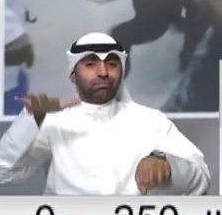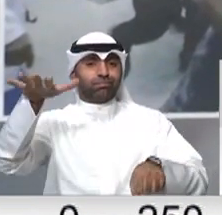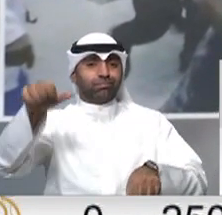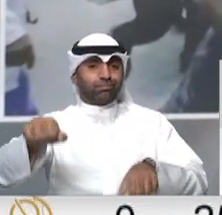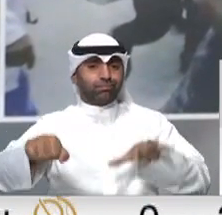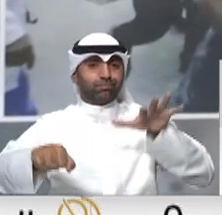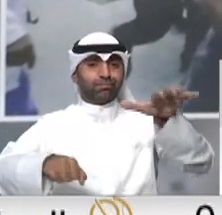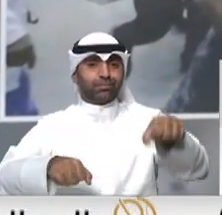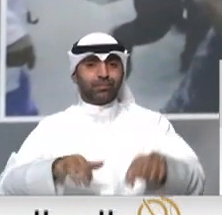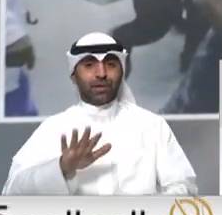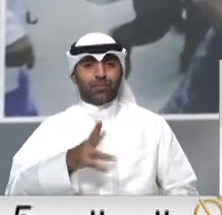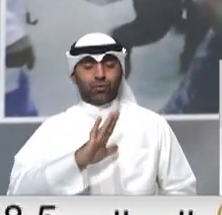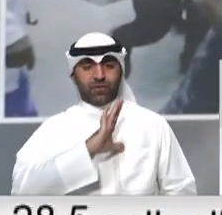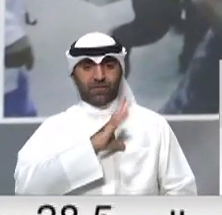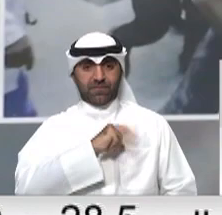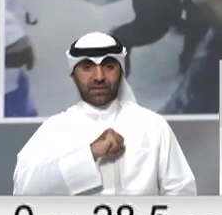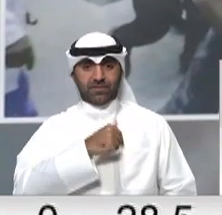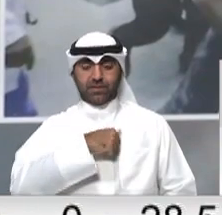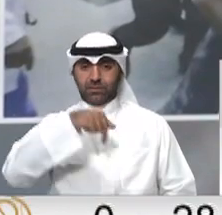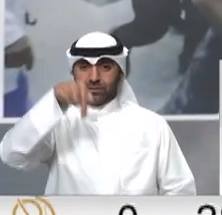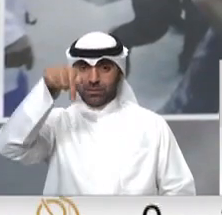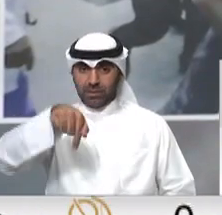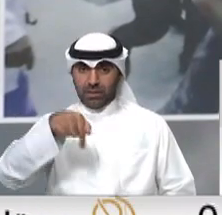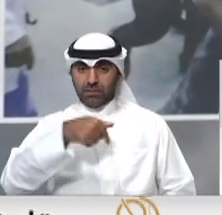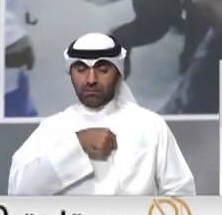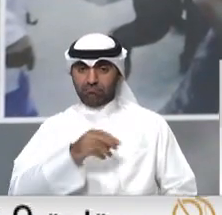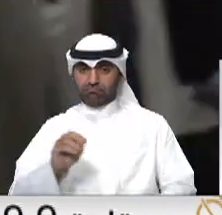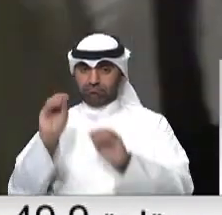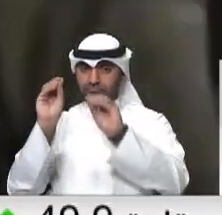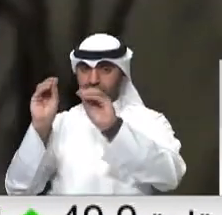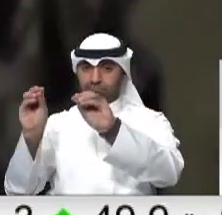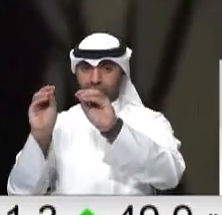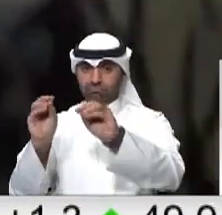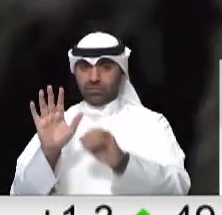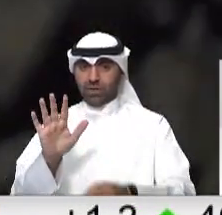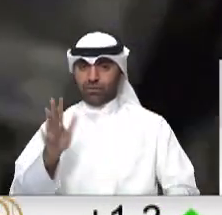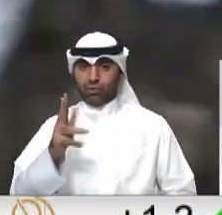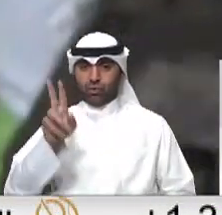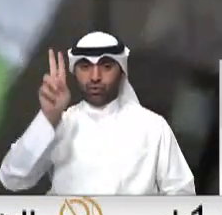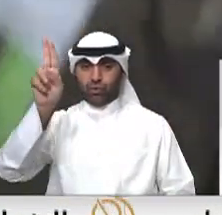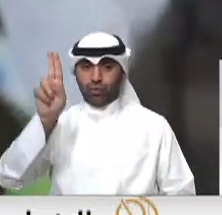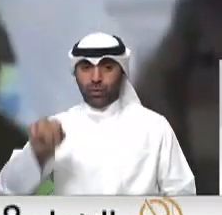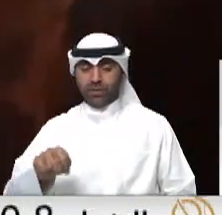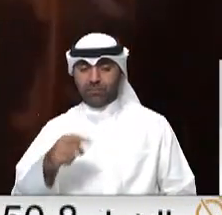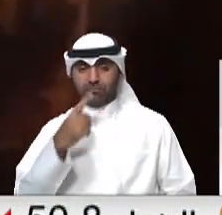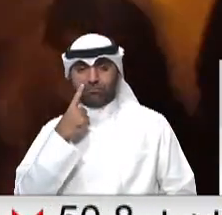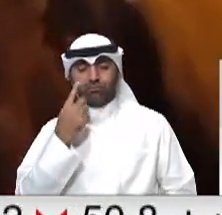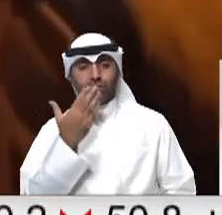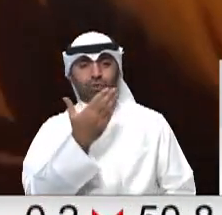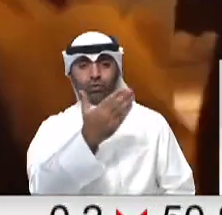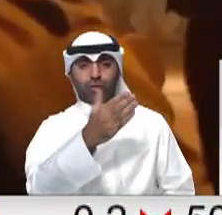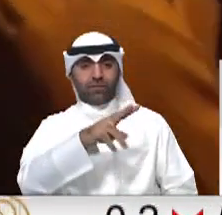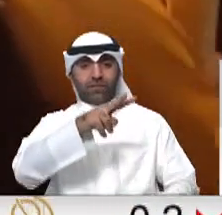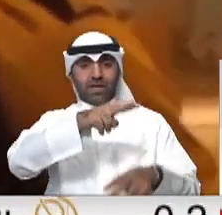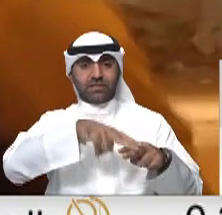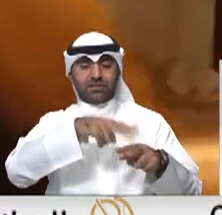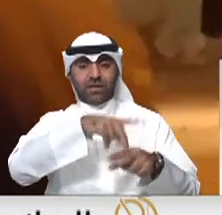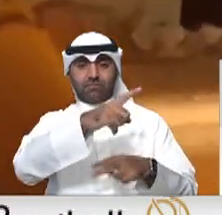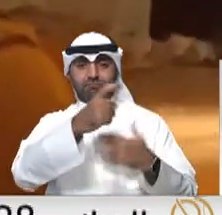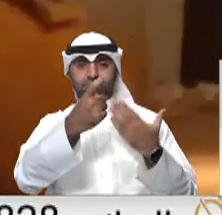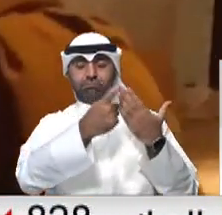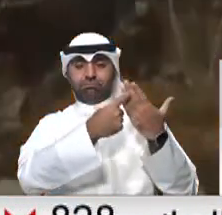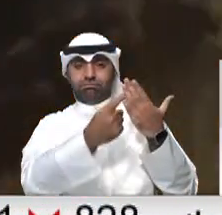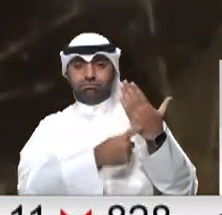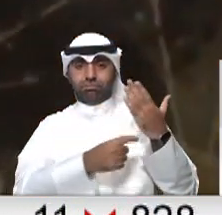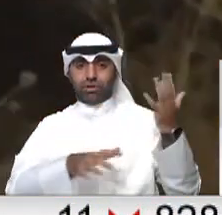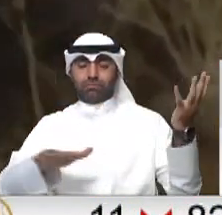تتوقف فورا، ومن حق شعبنا الدفاع عن نفسه. وفي مشهد متواصل منذ عملية طوفان الأقصى، وصلت